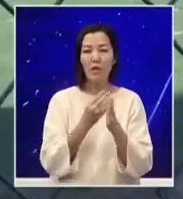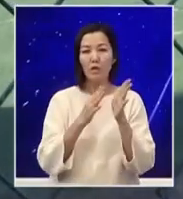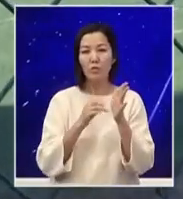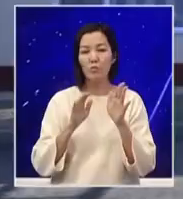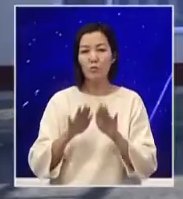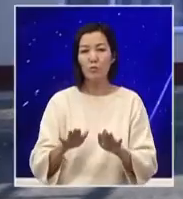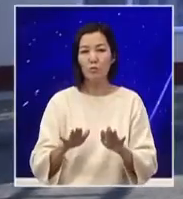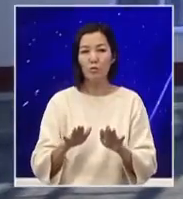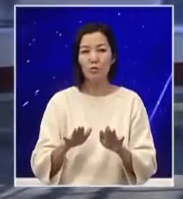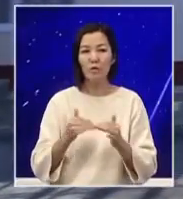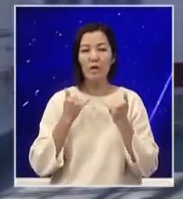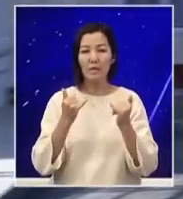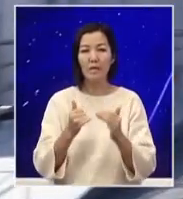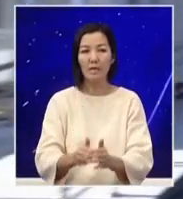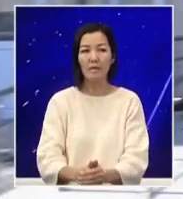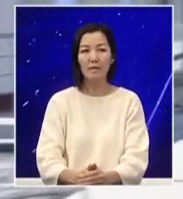орындық.